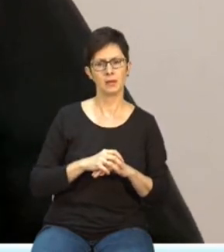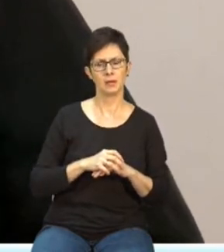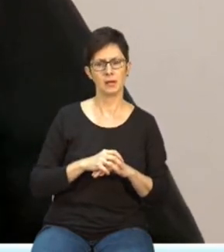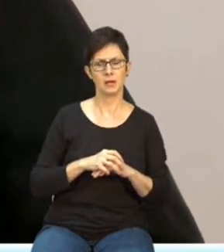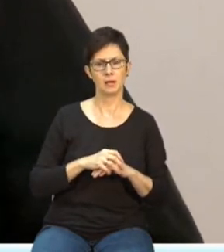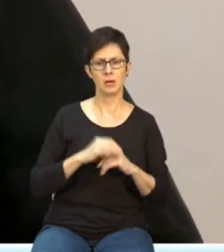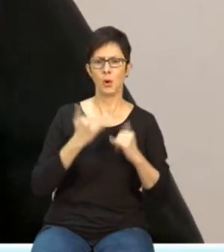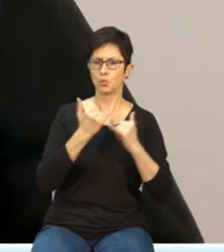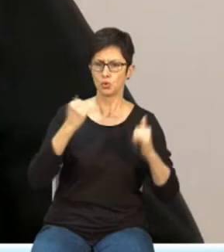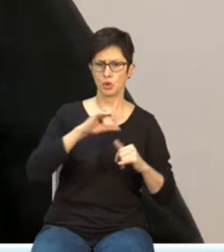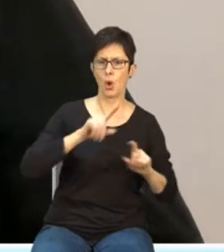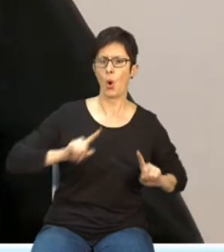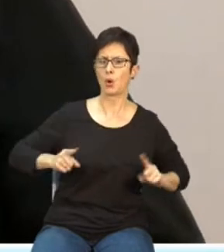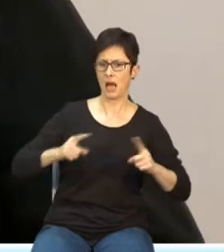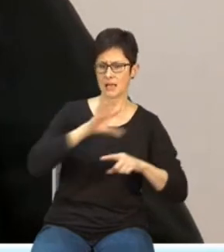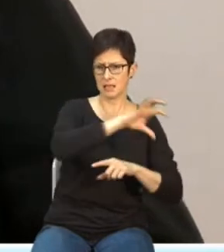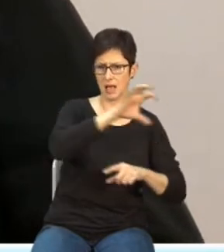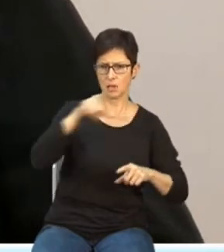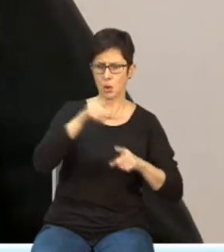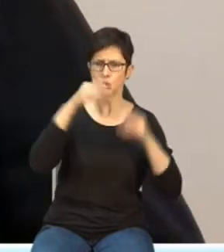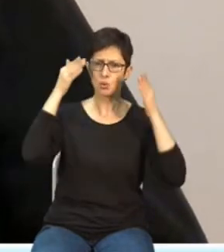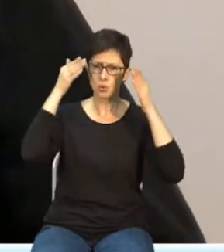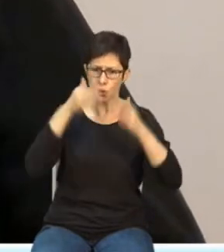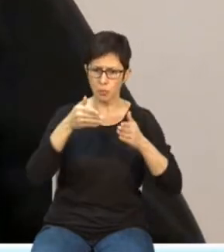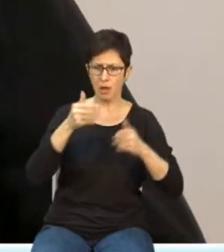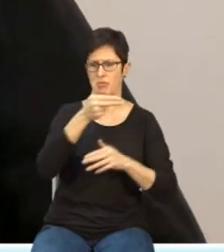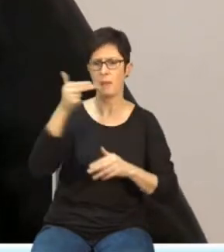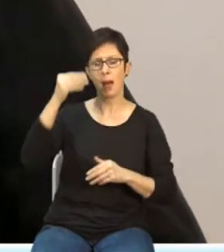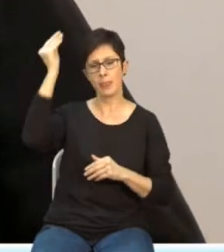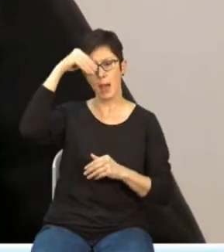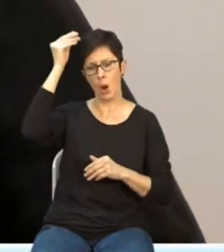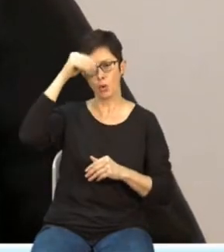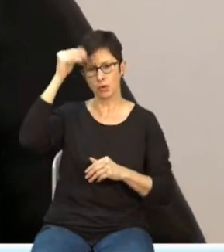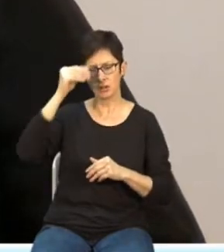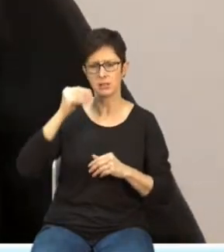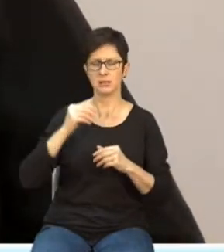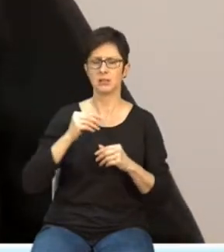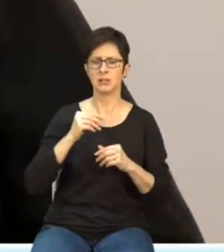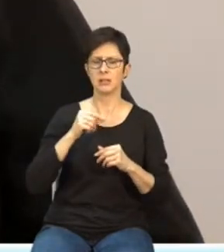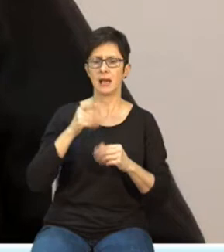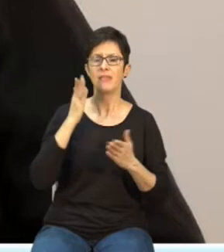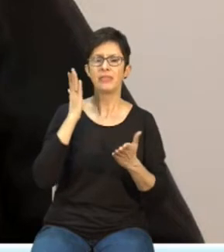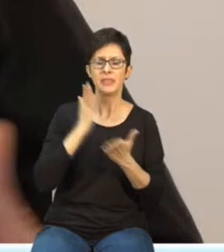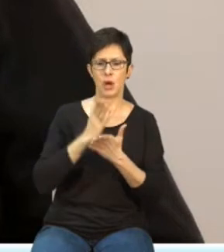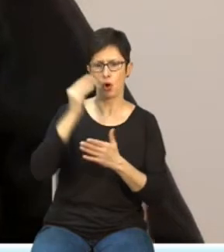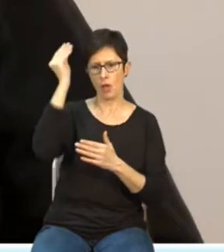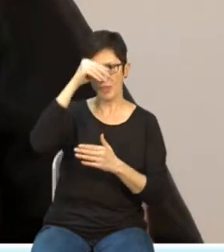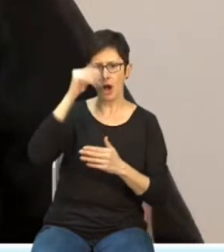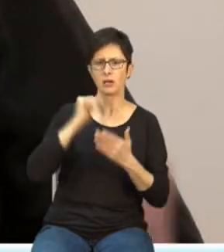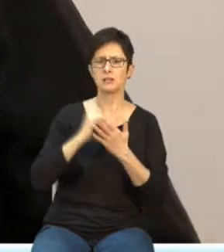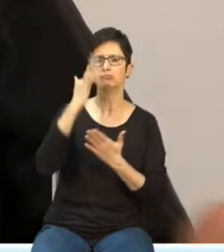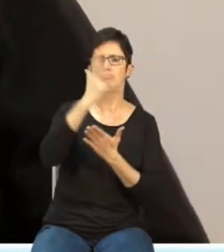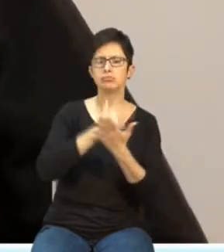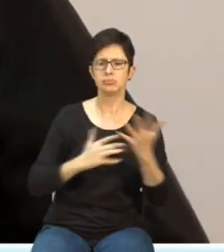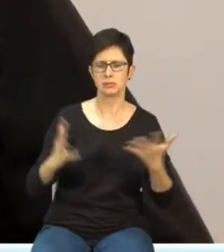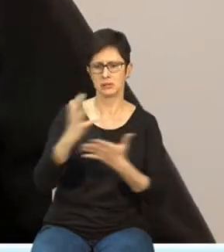rzeczywiście skupiają się na kwestiach dotyczących nauki a więc na danych naukowych i to tylko nauka i dane naukowe mają